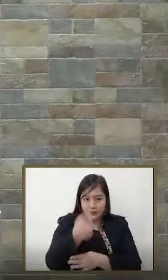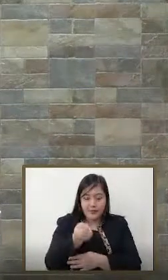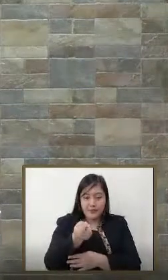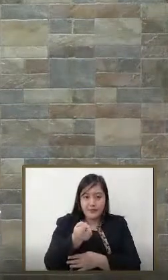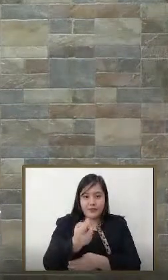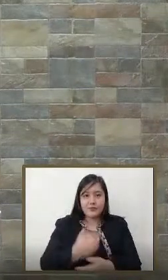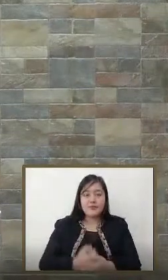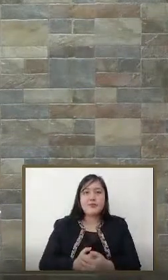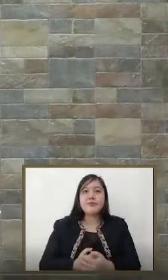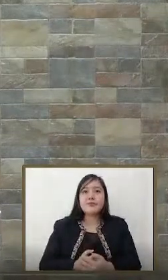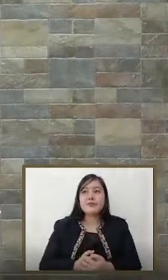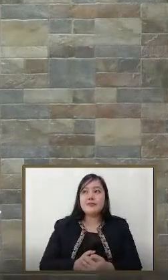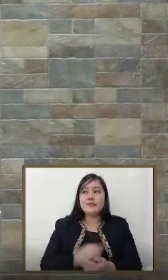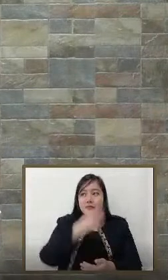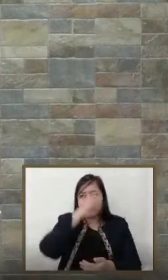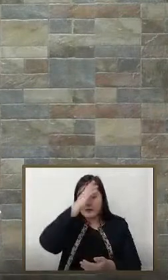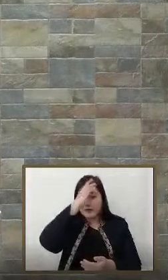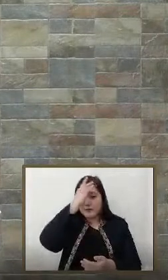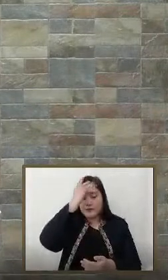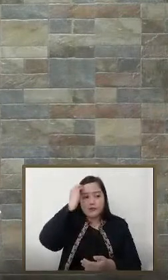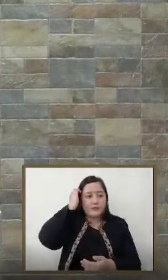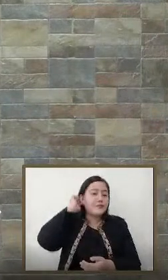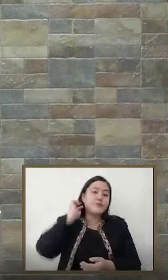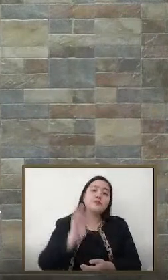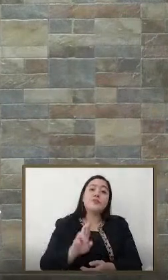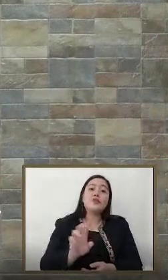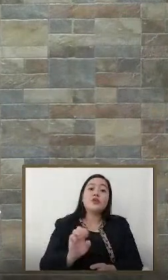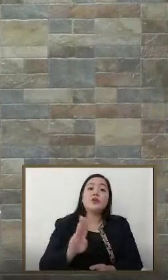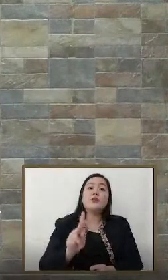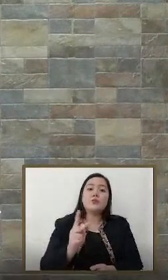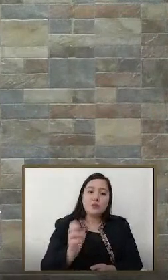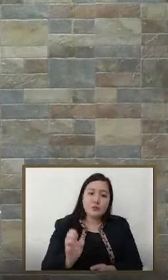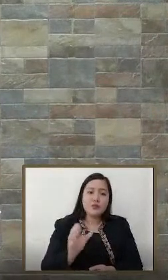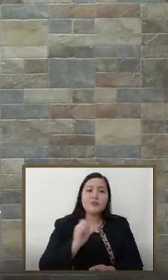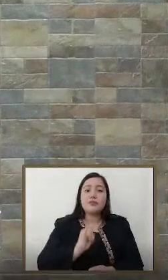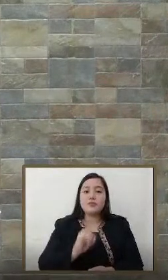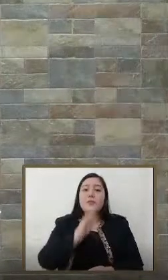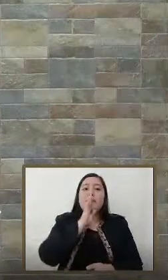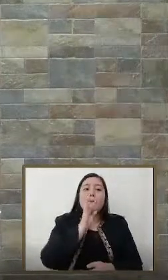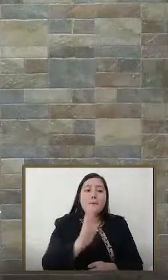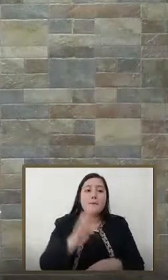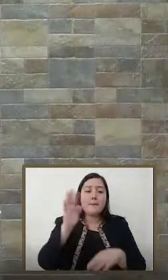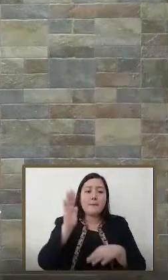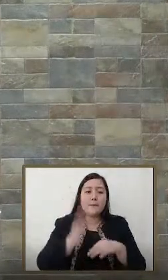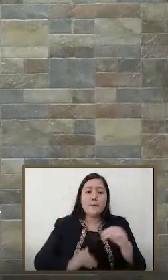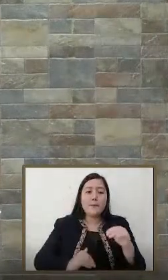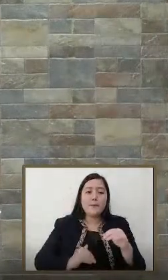Yung harap-harapan na rebuke mo is better than what? Secret love.